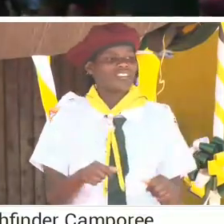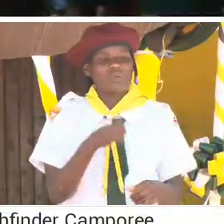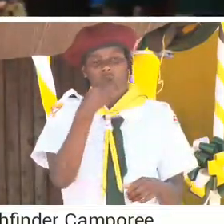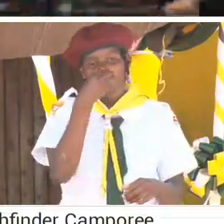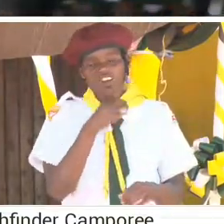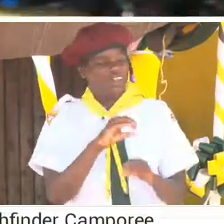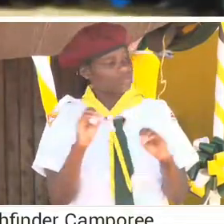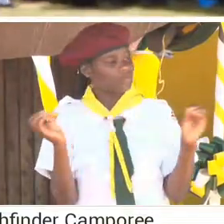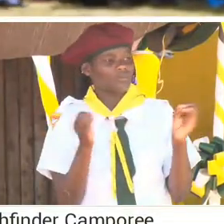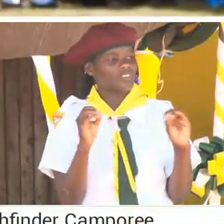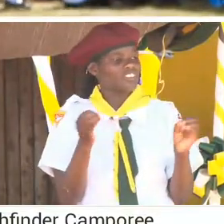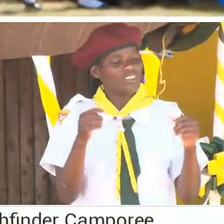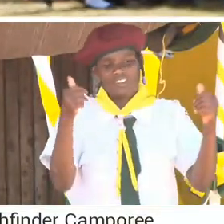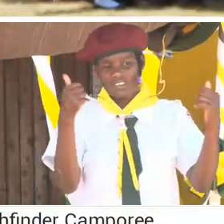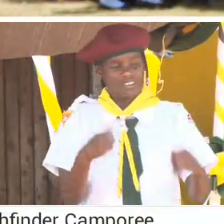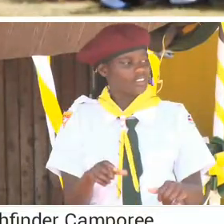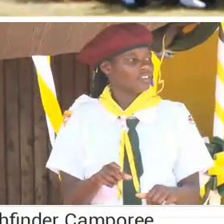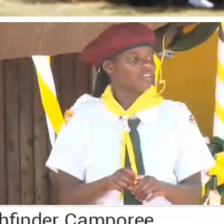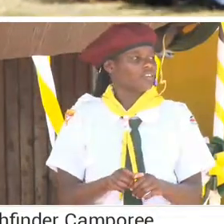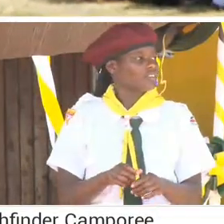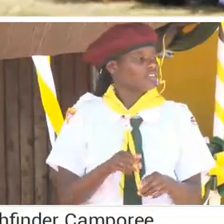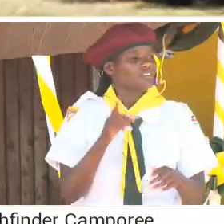Yesu. What are you waiting for?